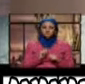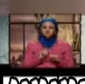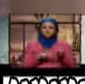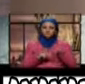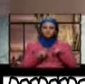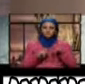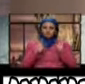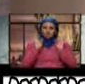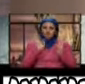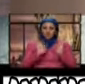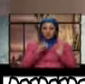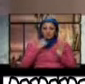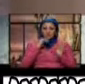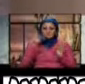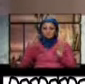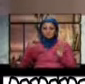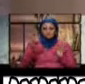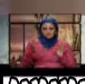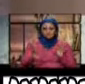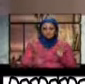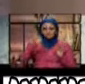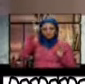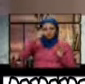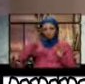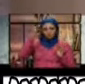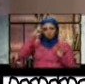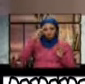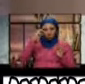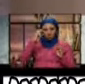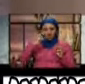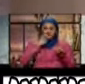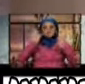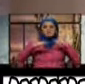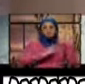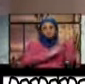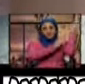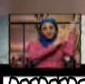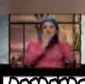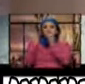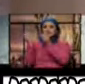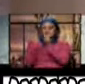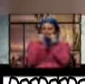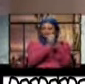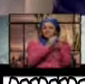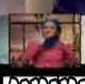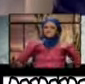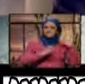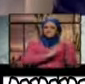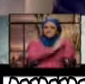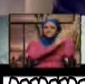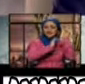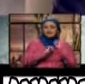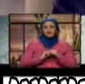لمناديل سعد بن معاذ في الجنة ألين من هذا الحرير، يبقى سعد في إيه؟ في الجنة. وهكذا يعني سبحان الله.